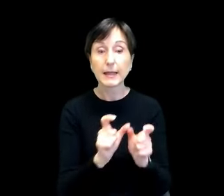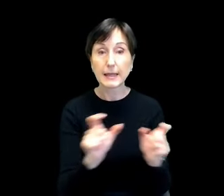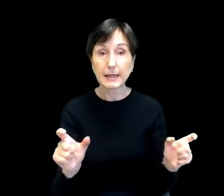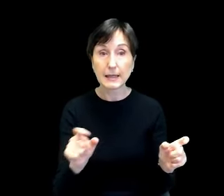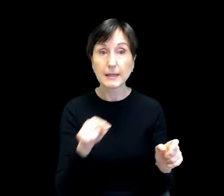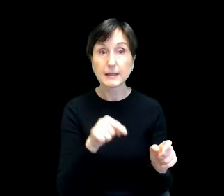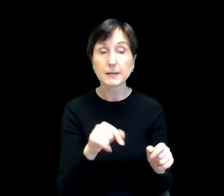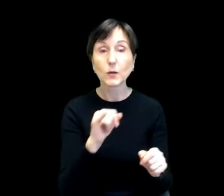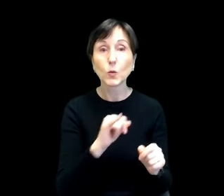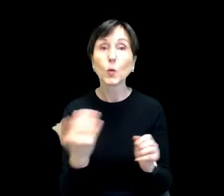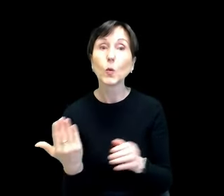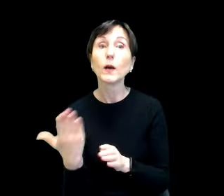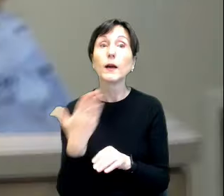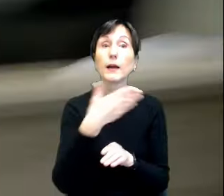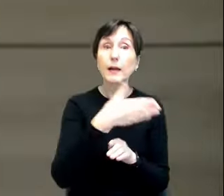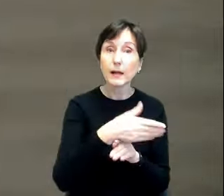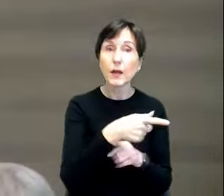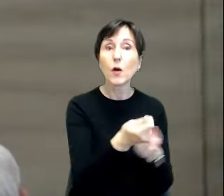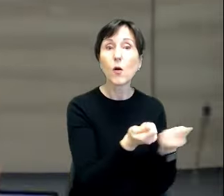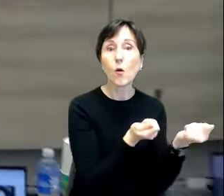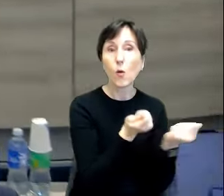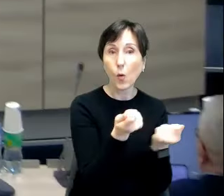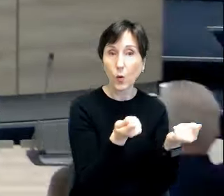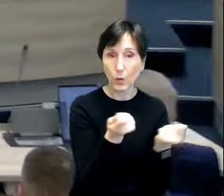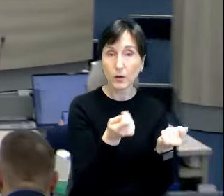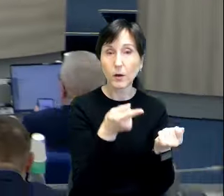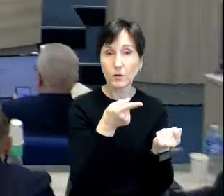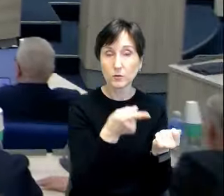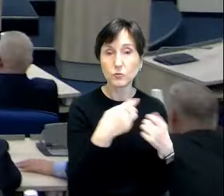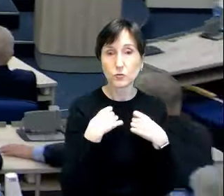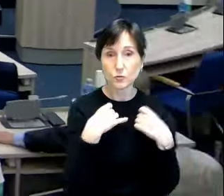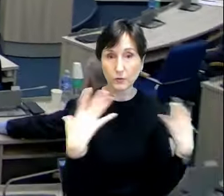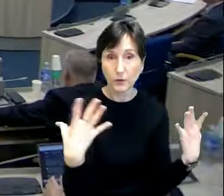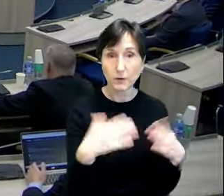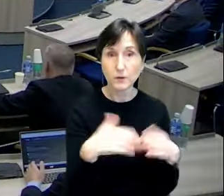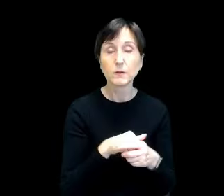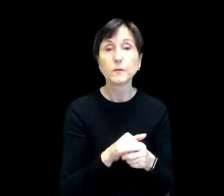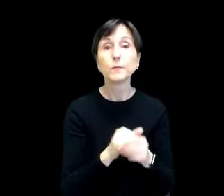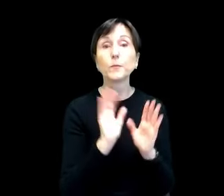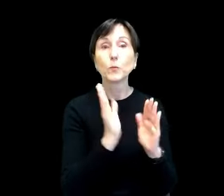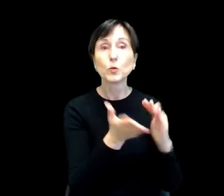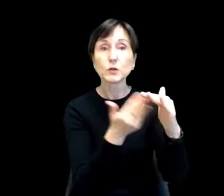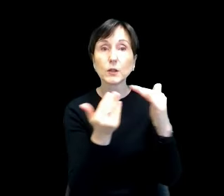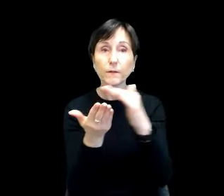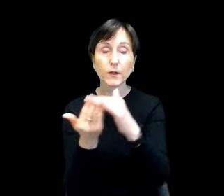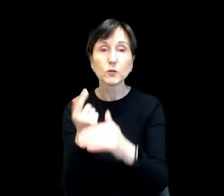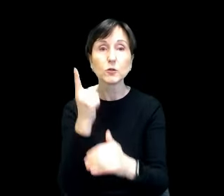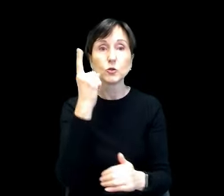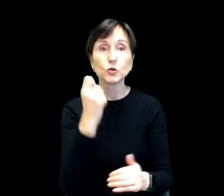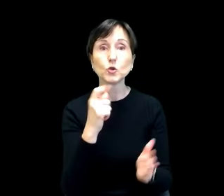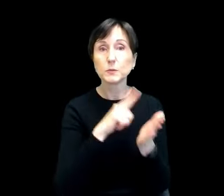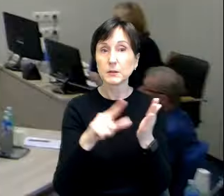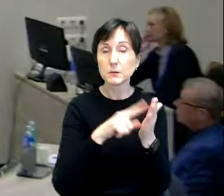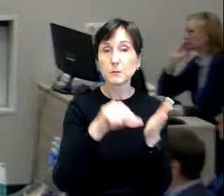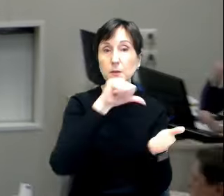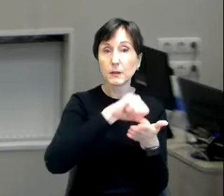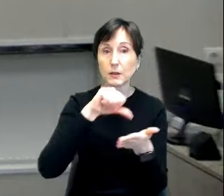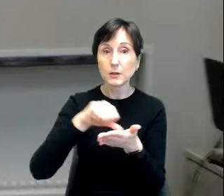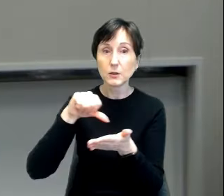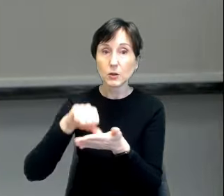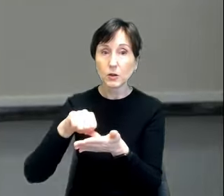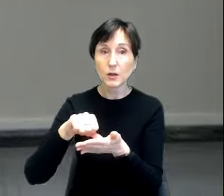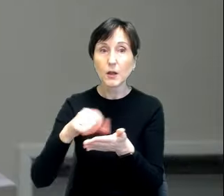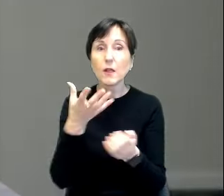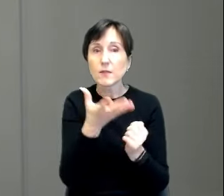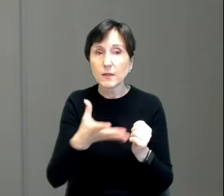kuri organizuoja a šį renginį nurodė kad bus kviečiami 170 dalyvių iš jų dalis didžioji